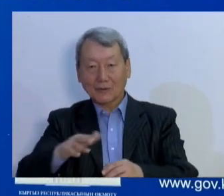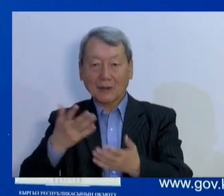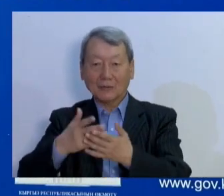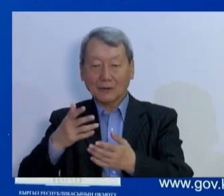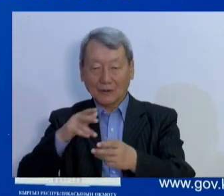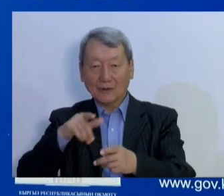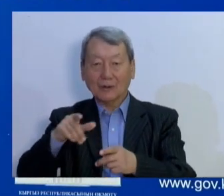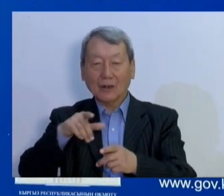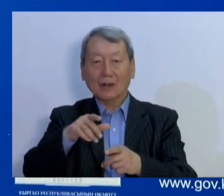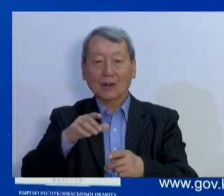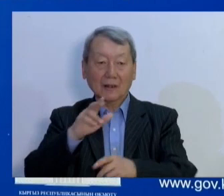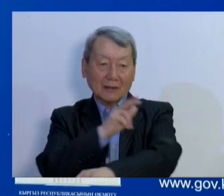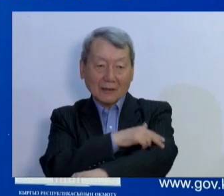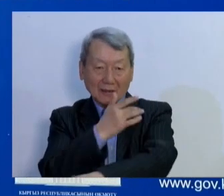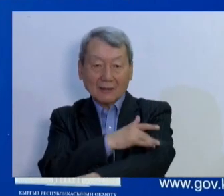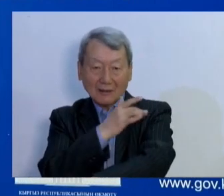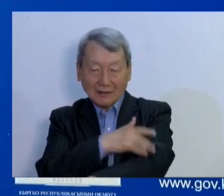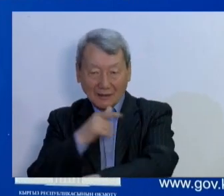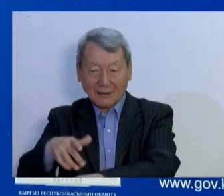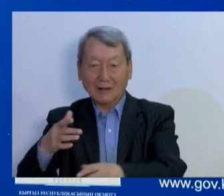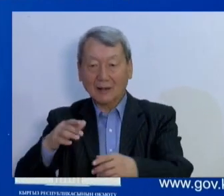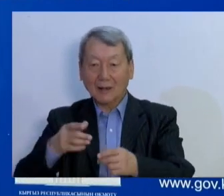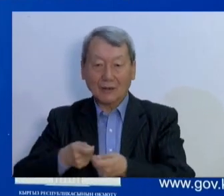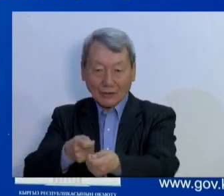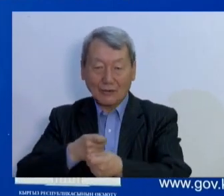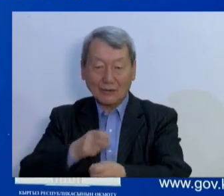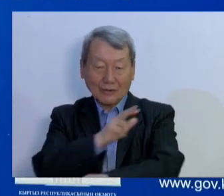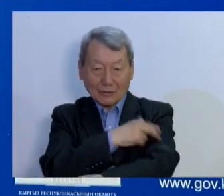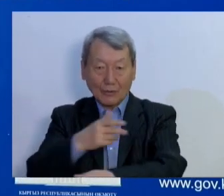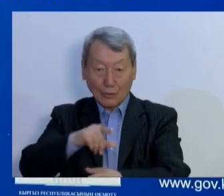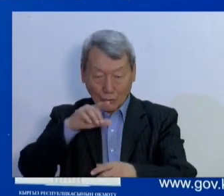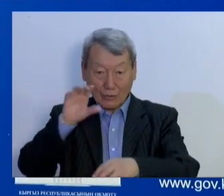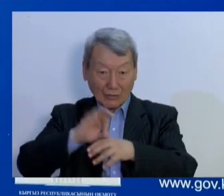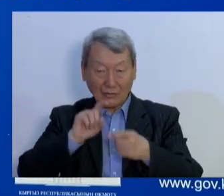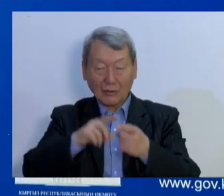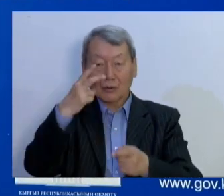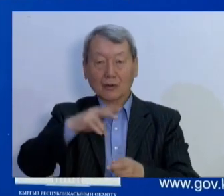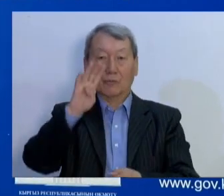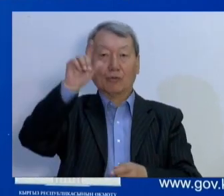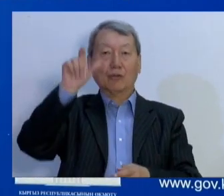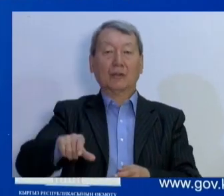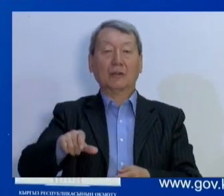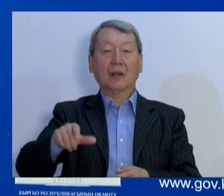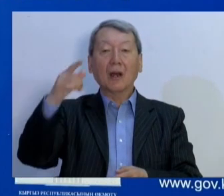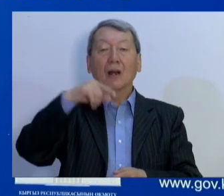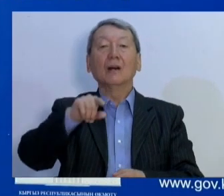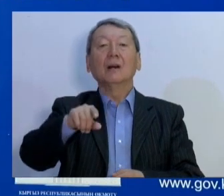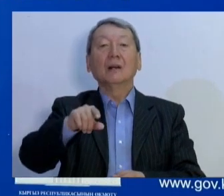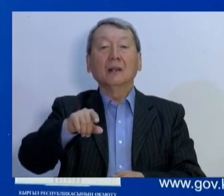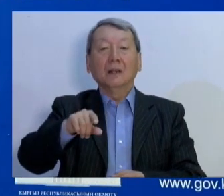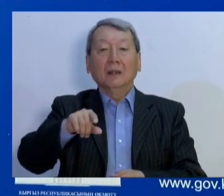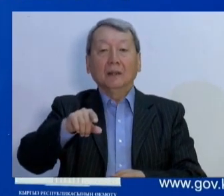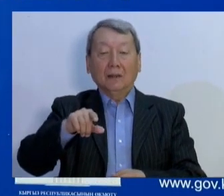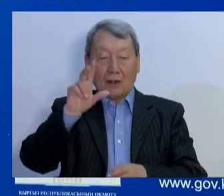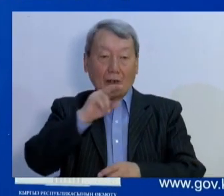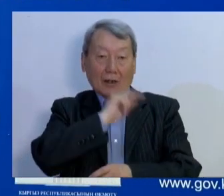персоналдан бул биздин санитаркалар жана техничкалардын арасында 24 учуру жана башка дагы ошол